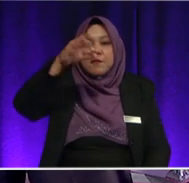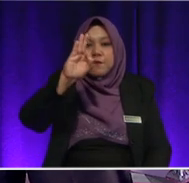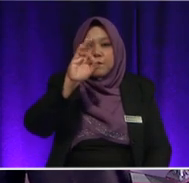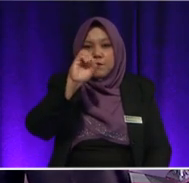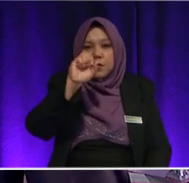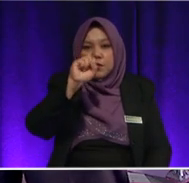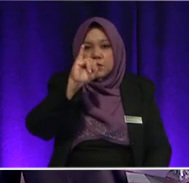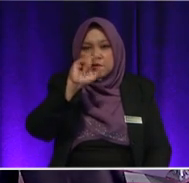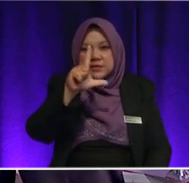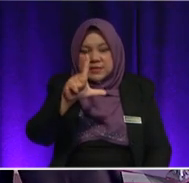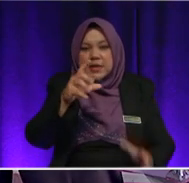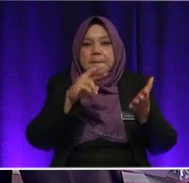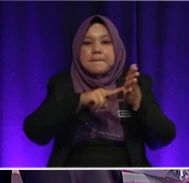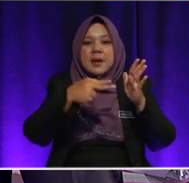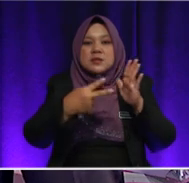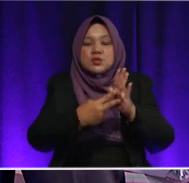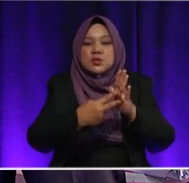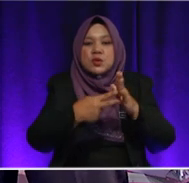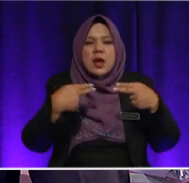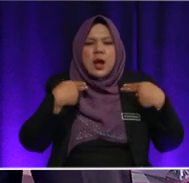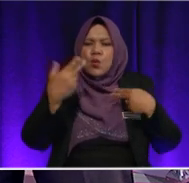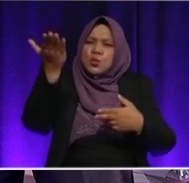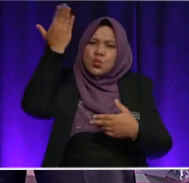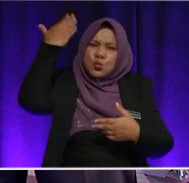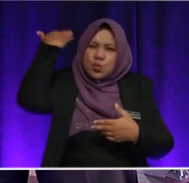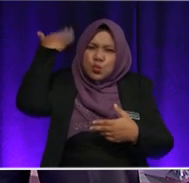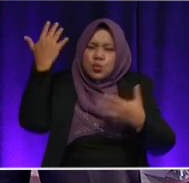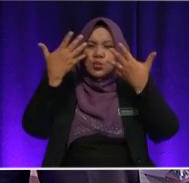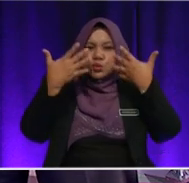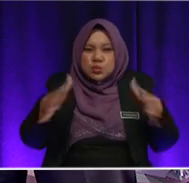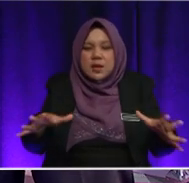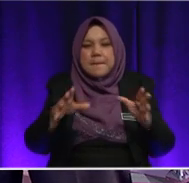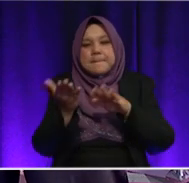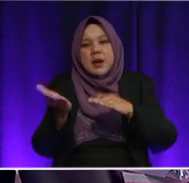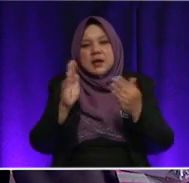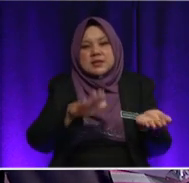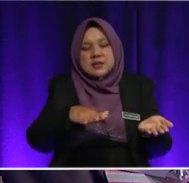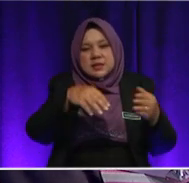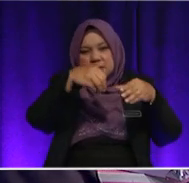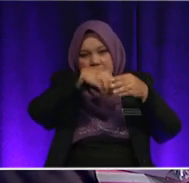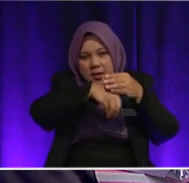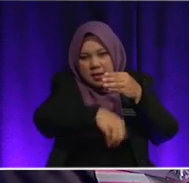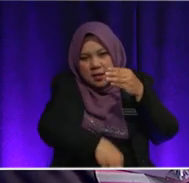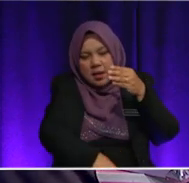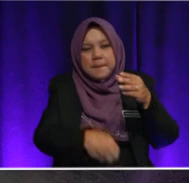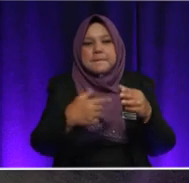atau tumbuhan yang memakai emas sejutaan tahun dalam tanah maka keterasilah Petroleum